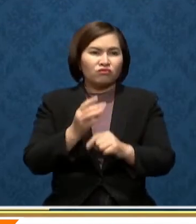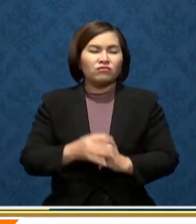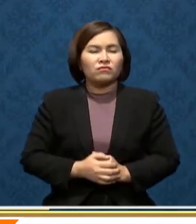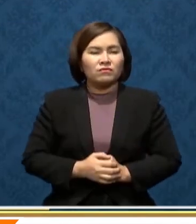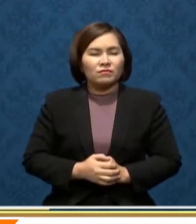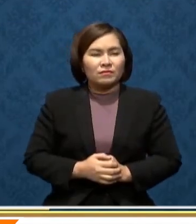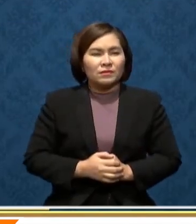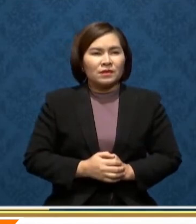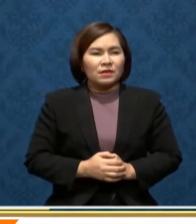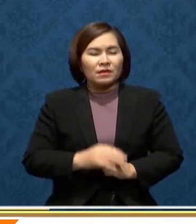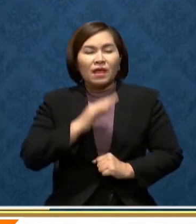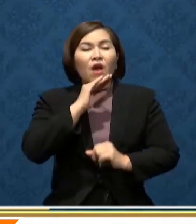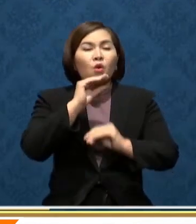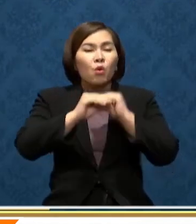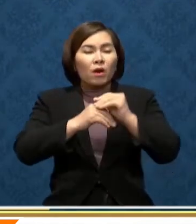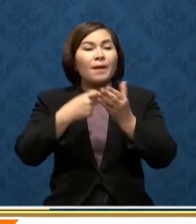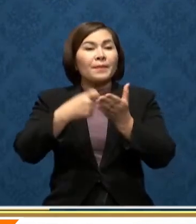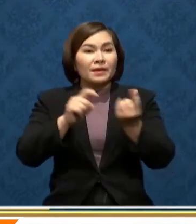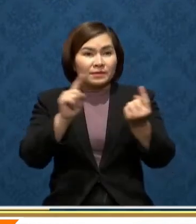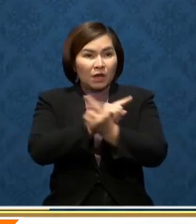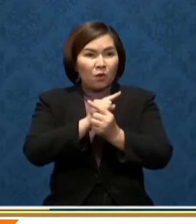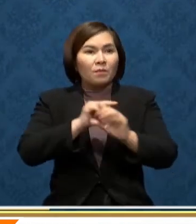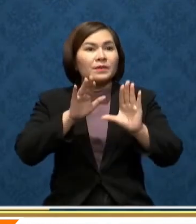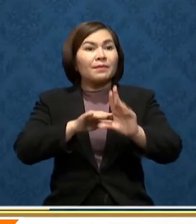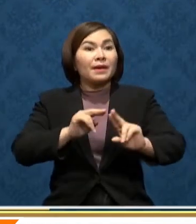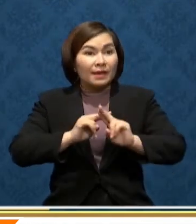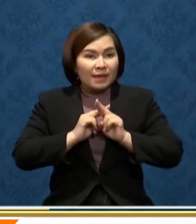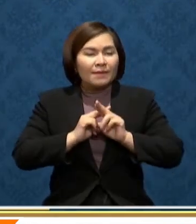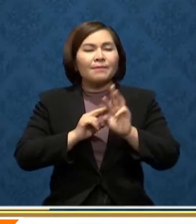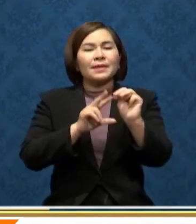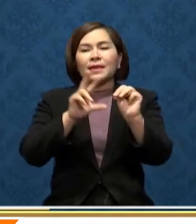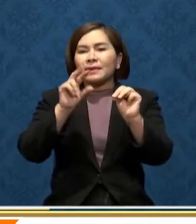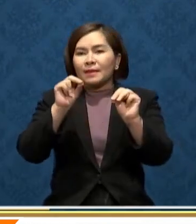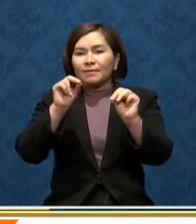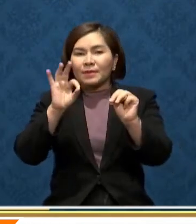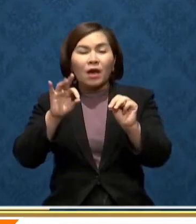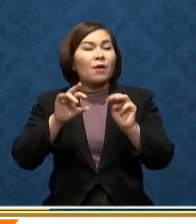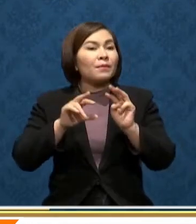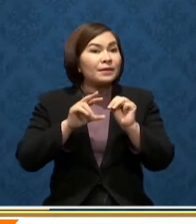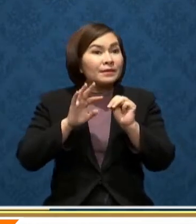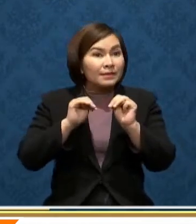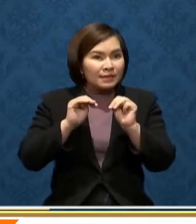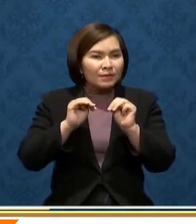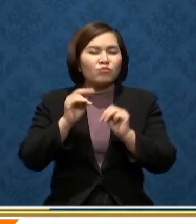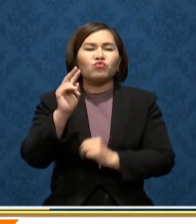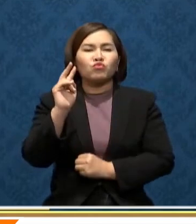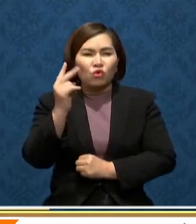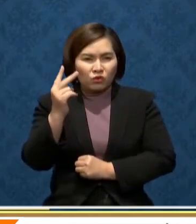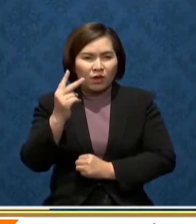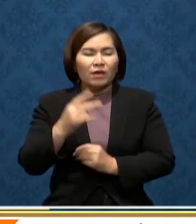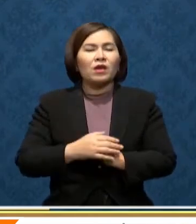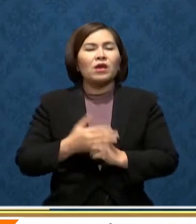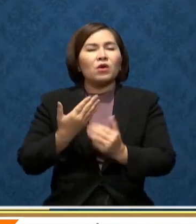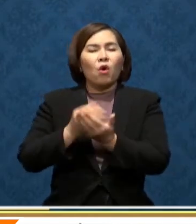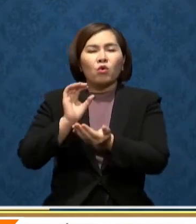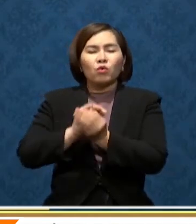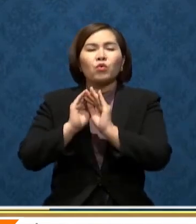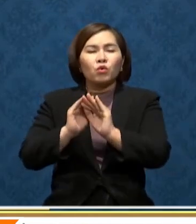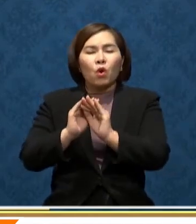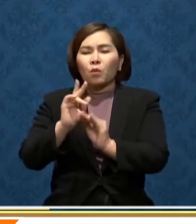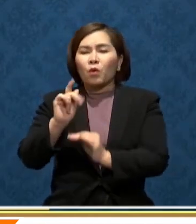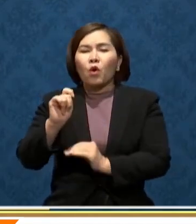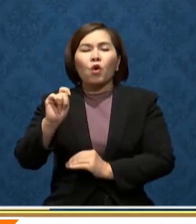ที่ถ้าเป็นโครงการประกันสังคมแบบสมัครใจก็คือมาตรา 39และมาตรา 40รวมถึงกองทุนการออมแห่งชาติ